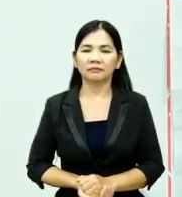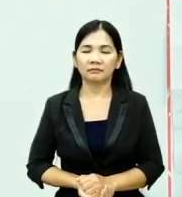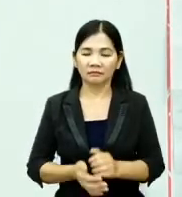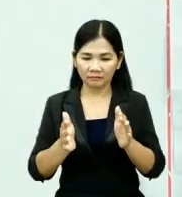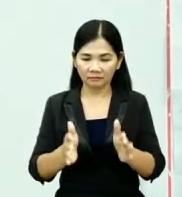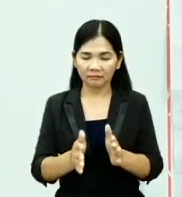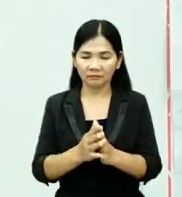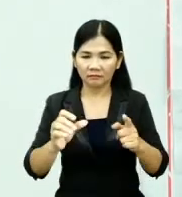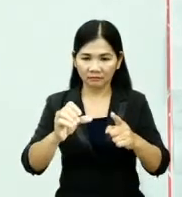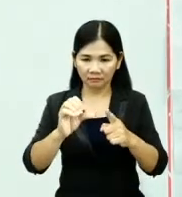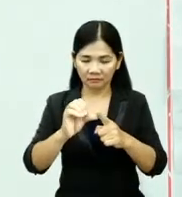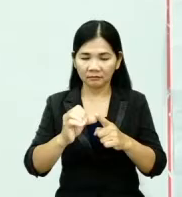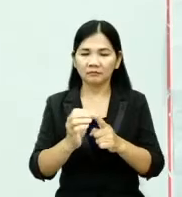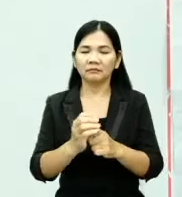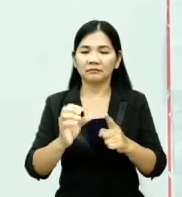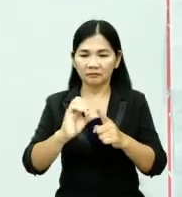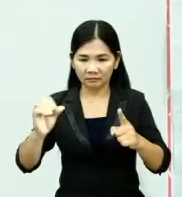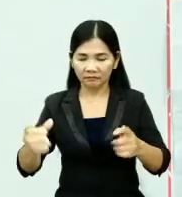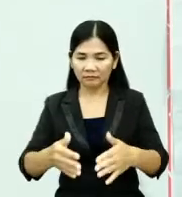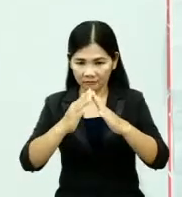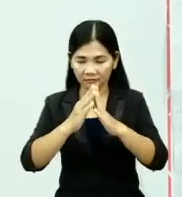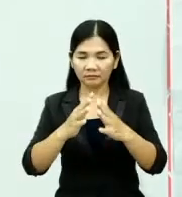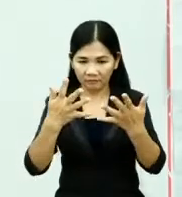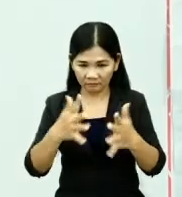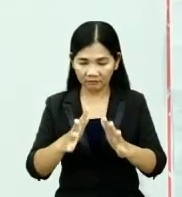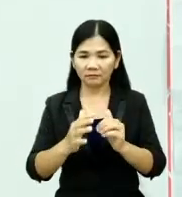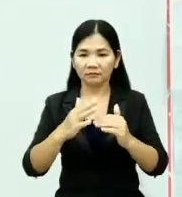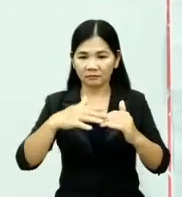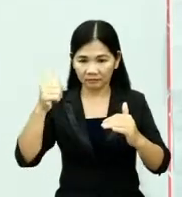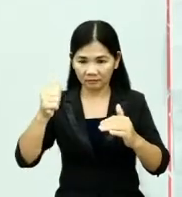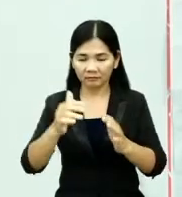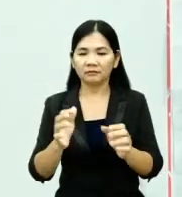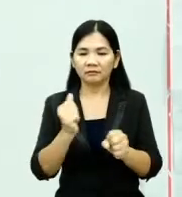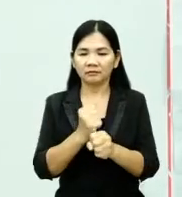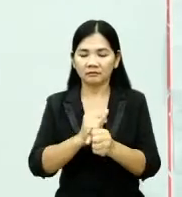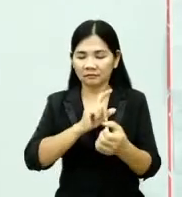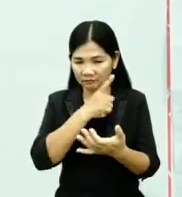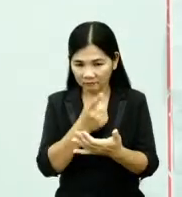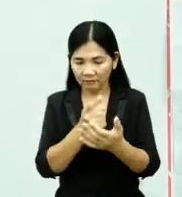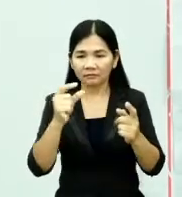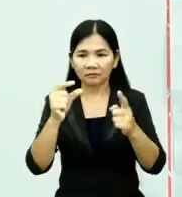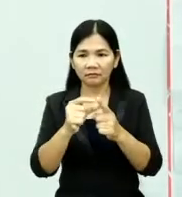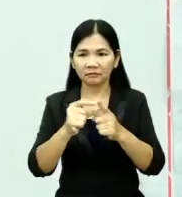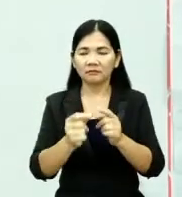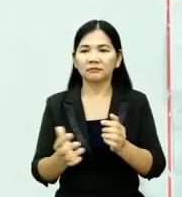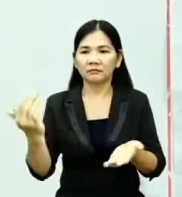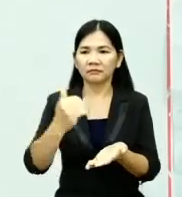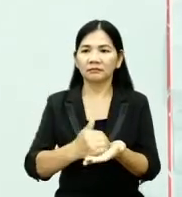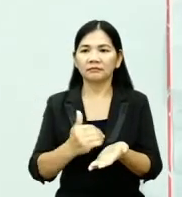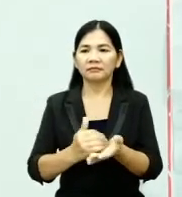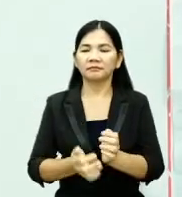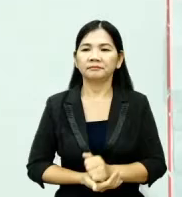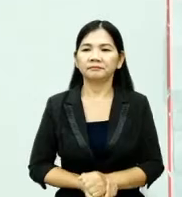đôi chị bằng cá chỉ là bài con chà chỉ cùng ru hai được cho nè cho con cho rum an bị nè chỉ mùi nè kêu lang vĩnh